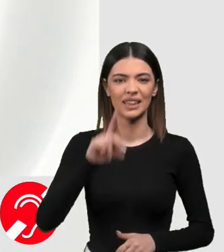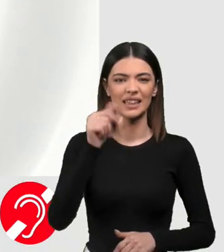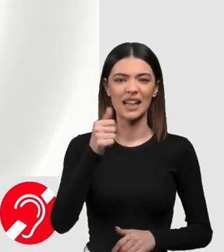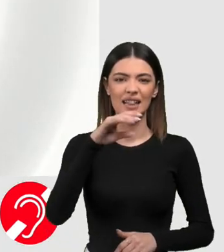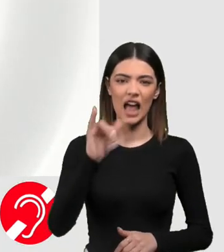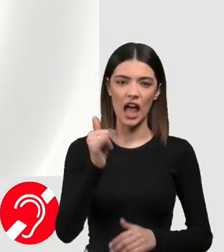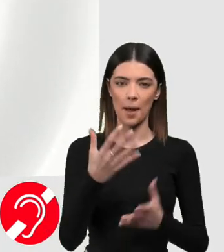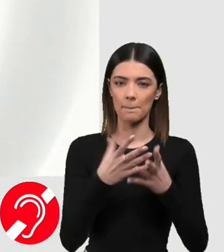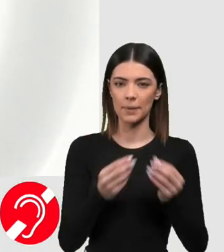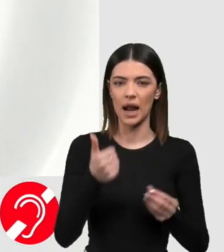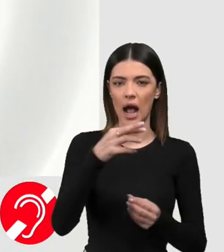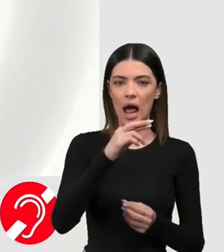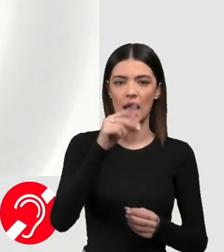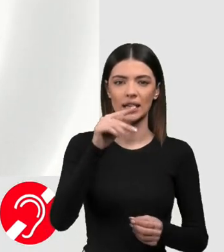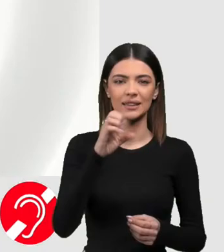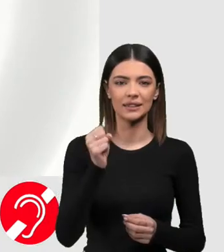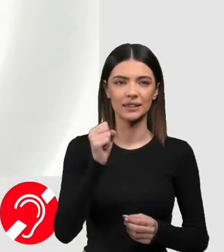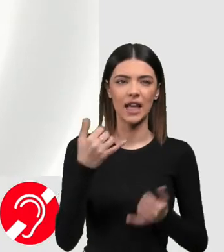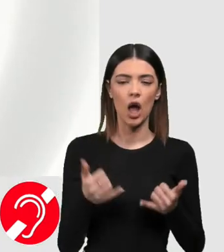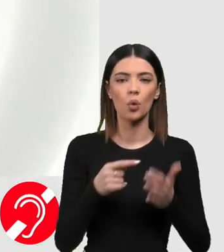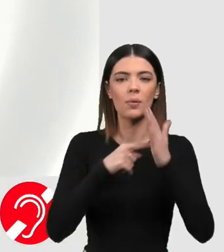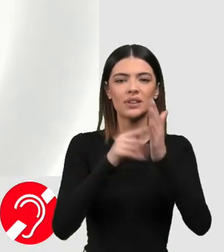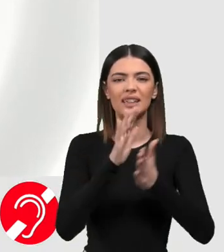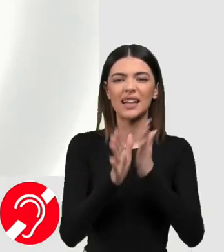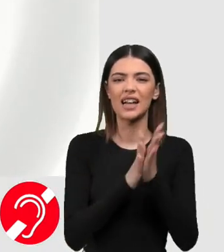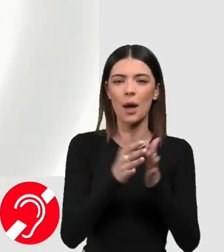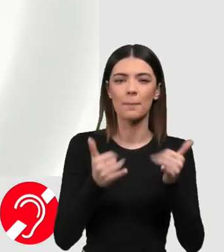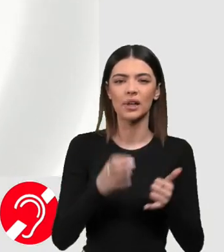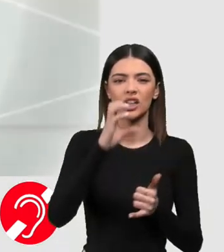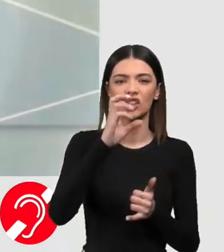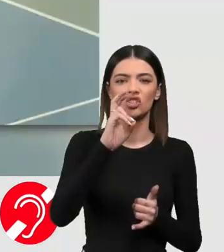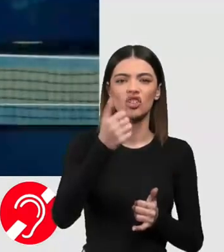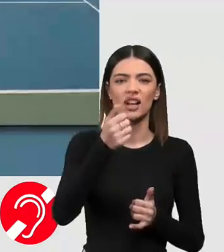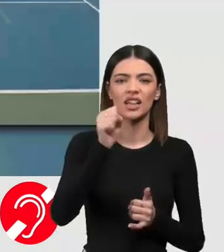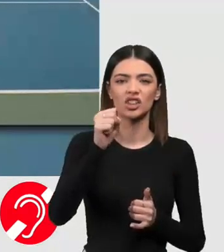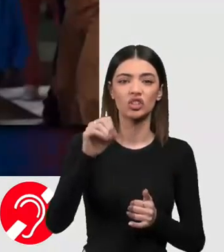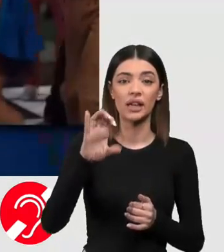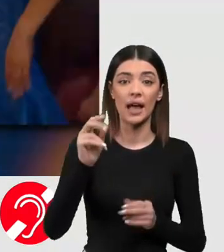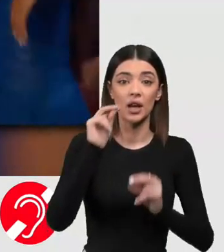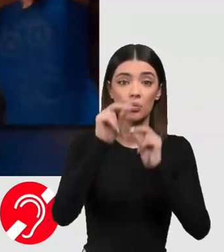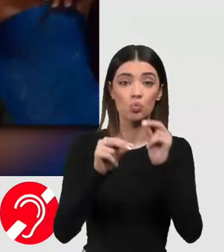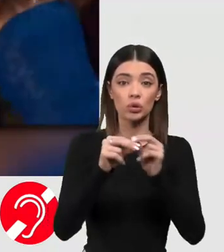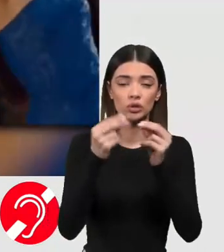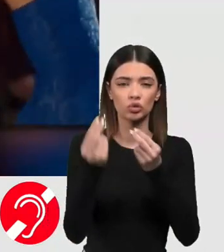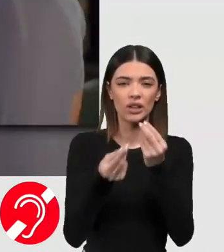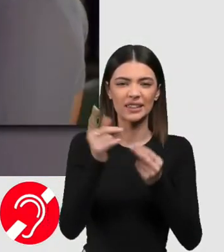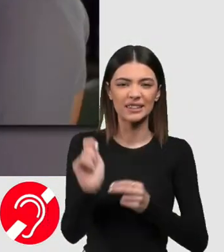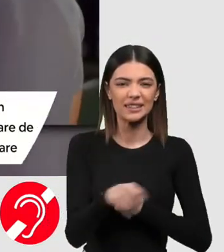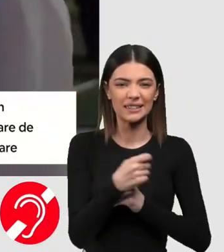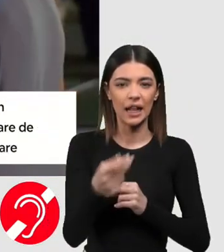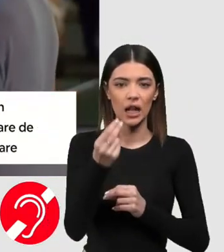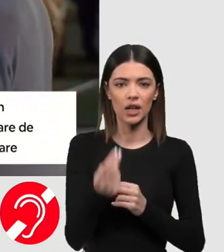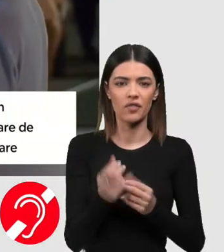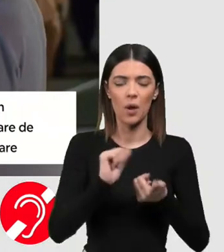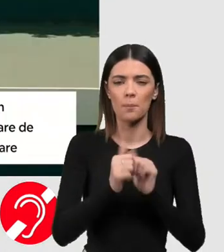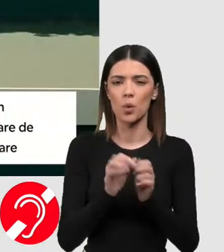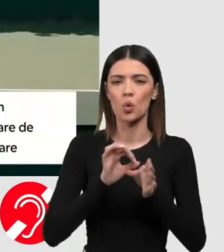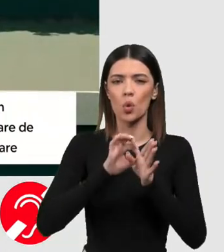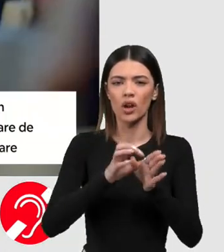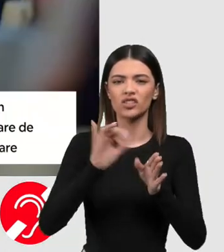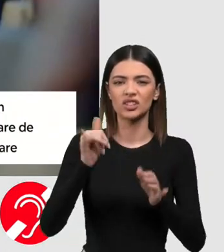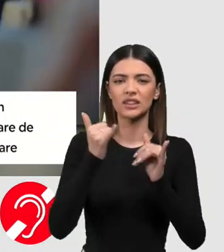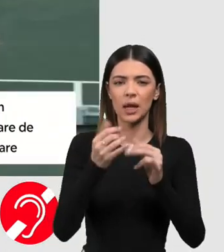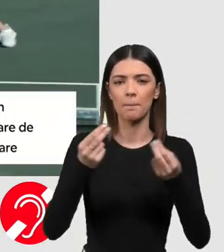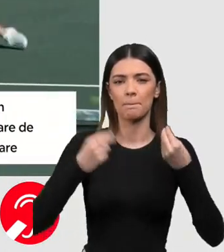Zendaya părăsește oficial Arrakis. Vedeta promovează de acum Challengers, în care intră în pielea unei jucătoare de tenis devenită antrenoare și